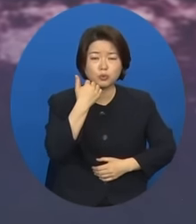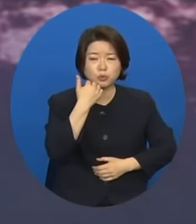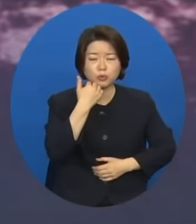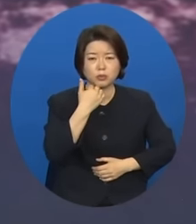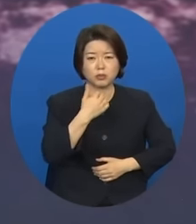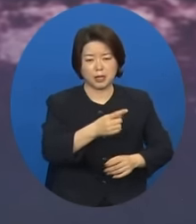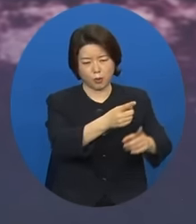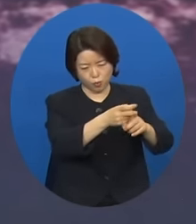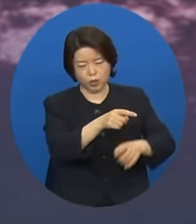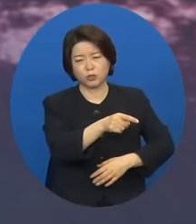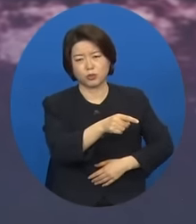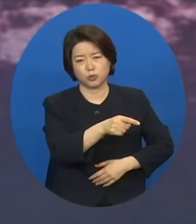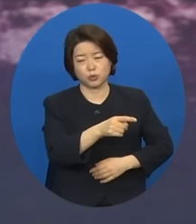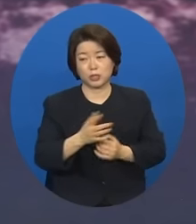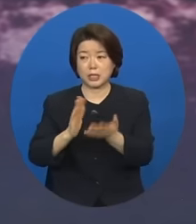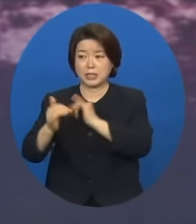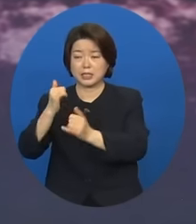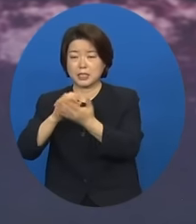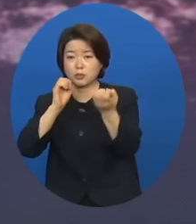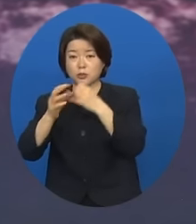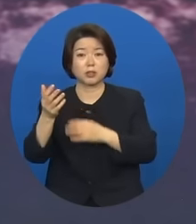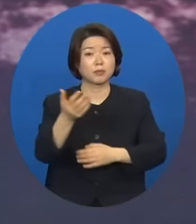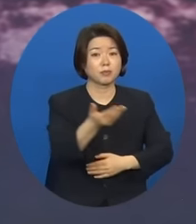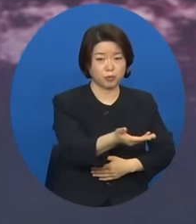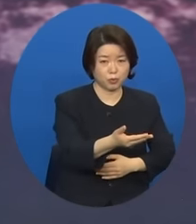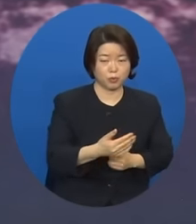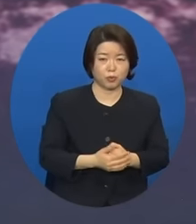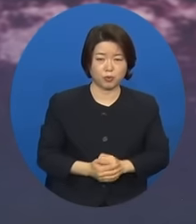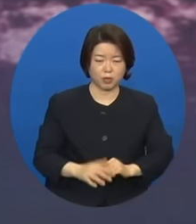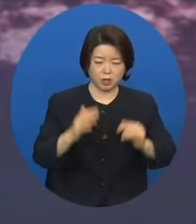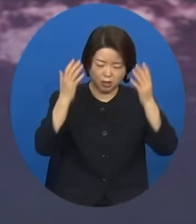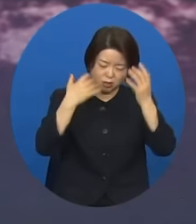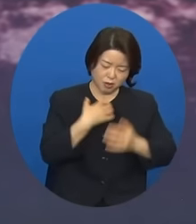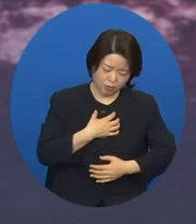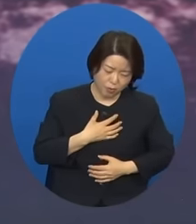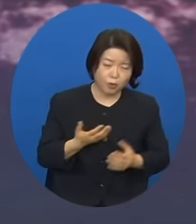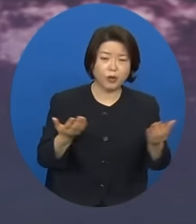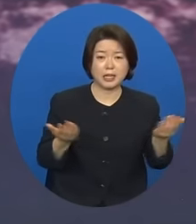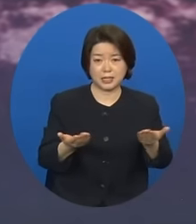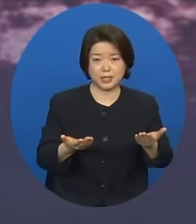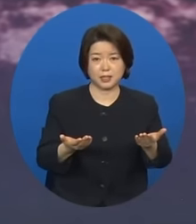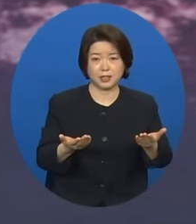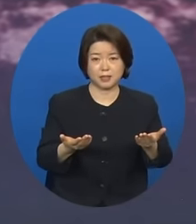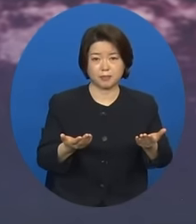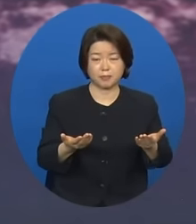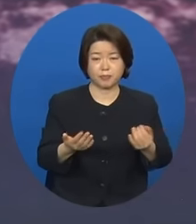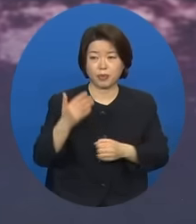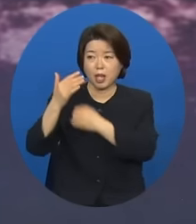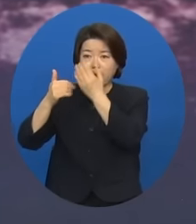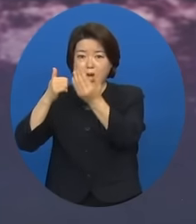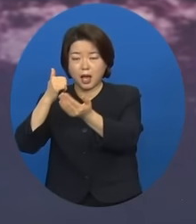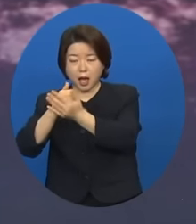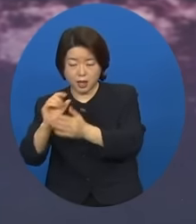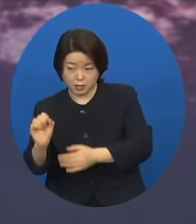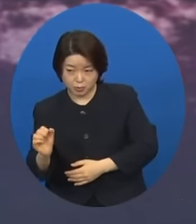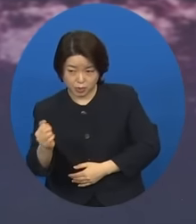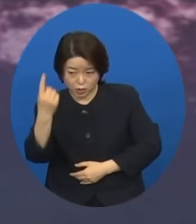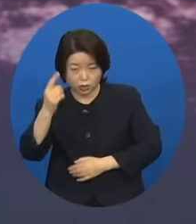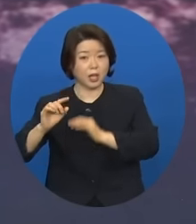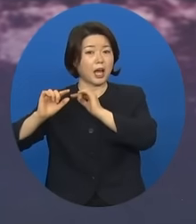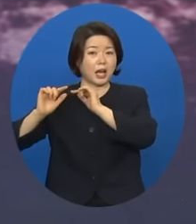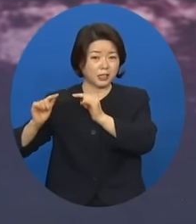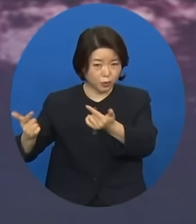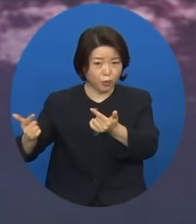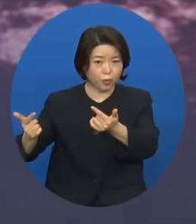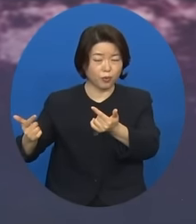대답이었 이것이 예수님의 대답입니다 고통스러운 사건들을 하나님이 일으키신 것이